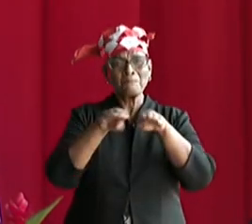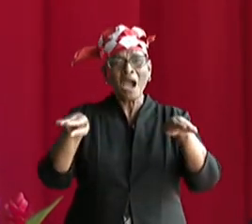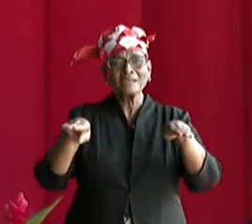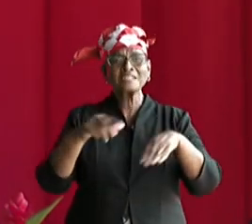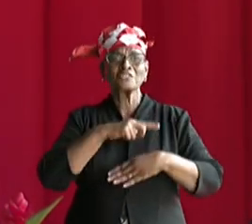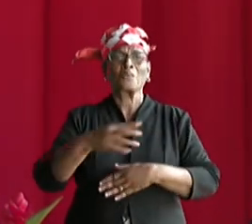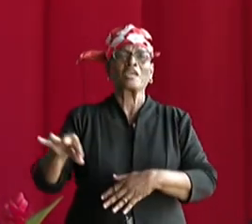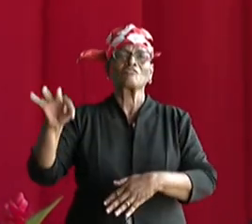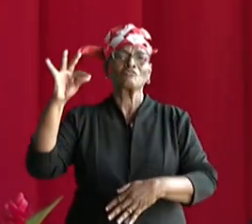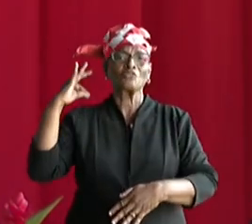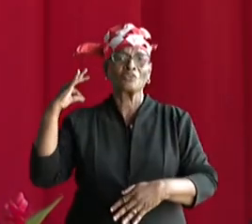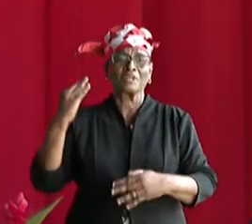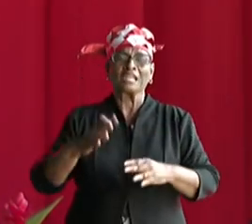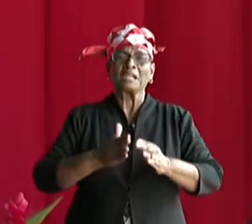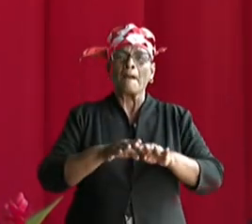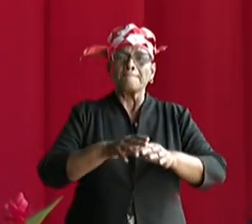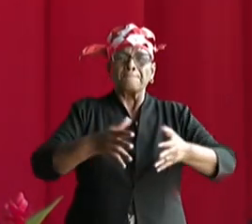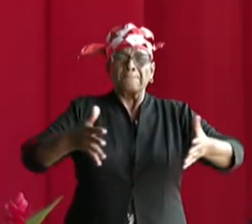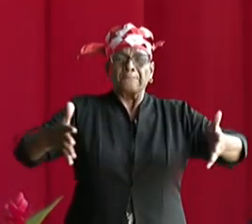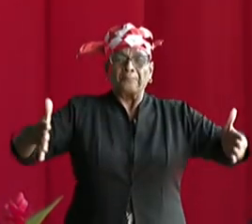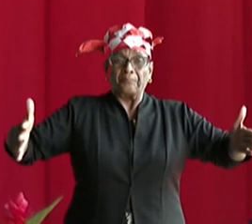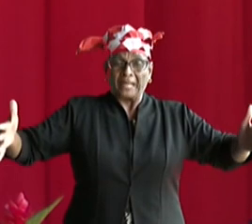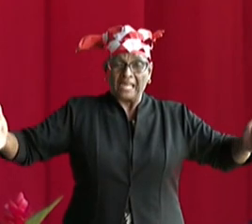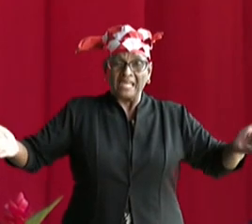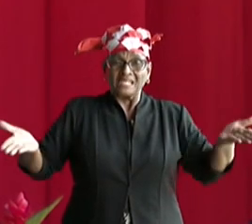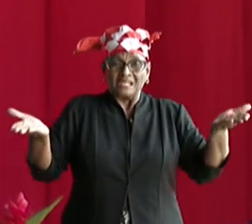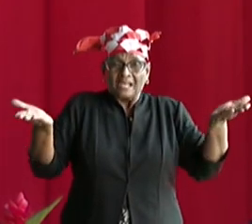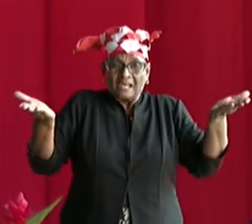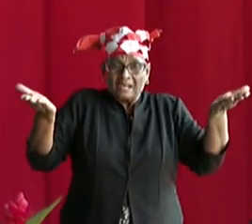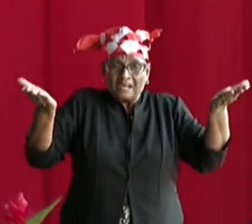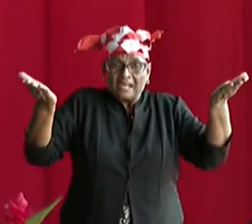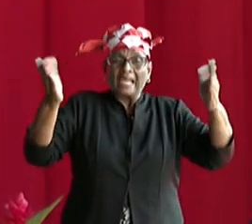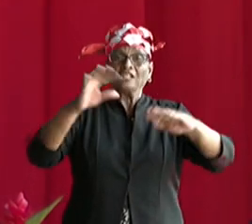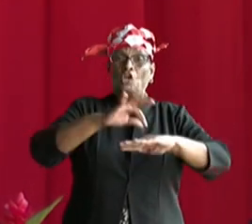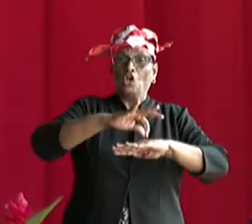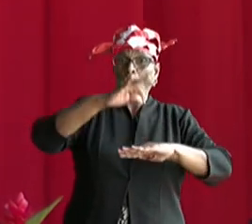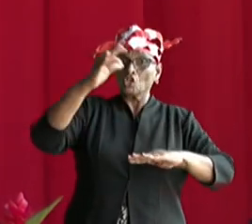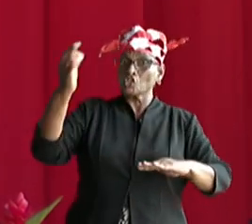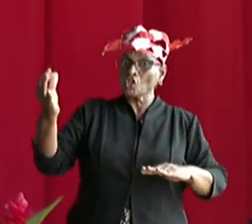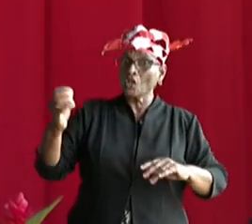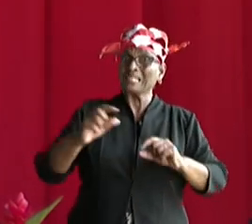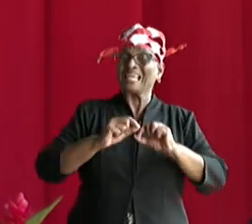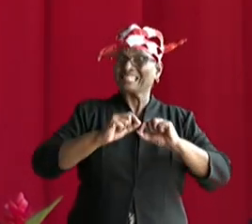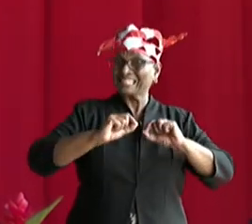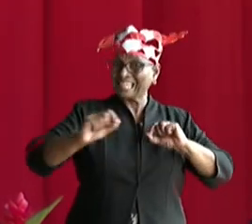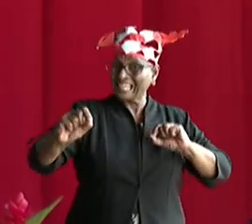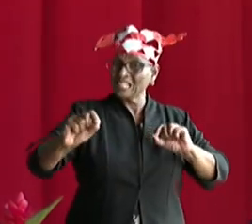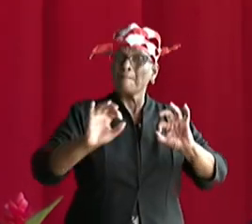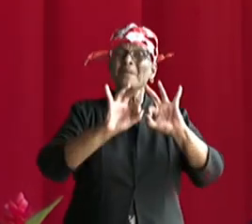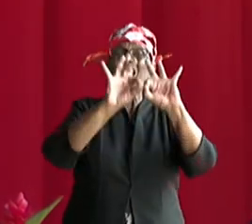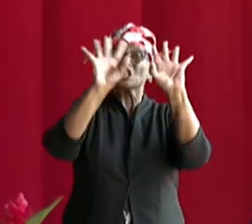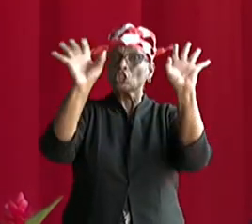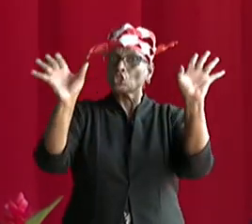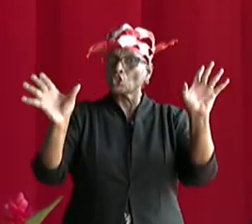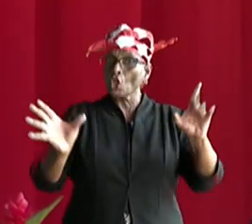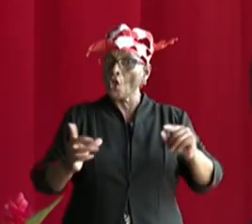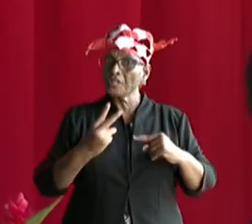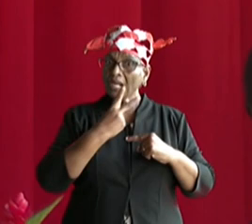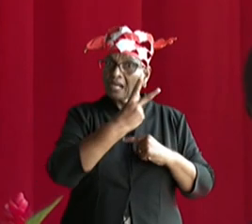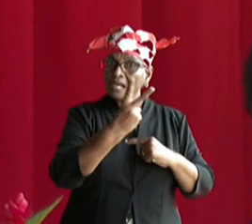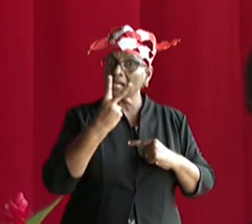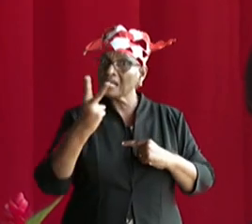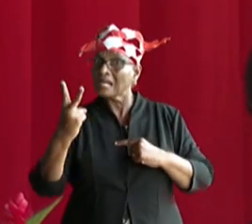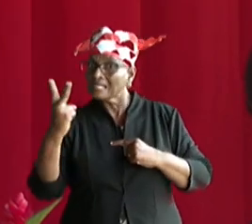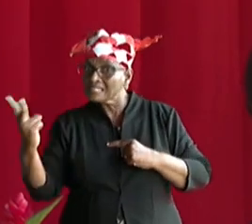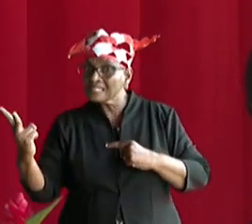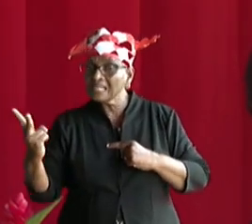terugvinden in een breed gedragen en gezond meerjaren en strategisch beleid met duidelijke meetbare indicatoren, onder